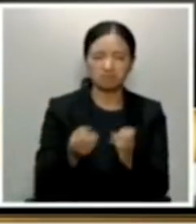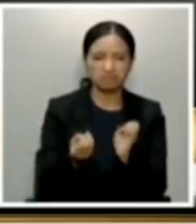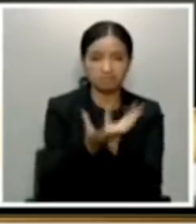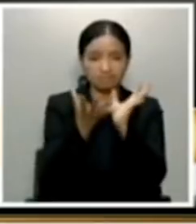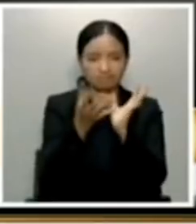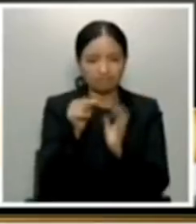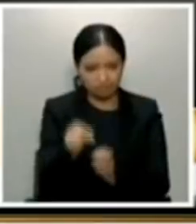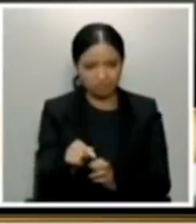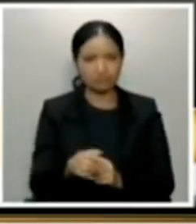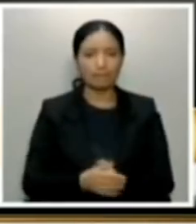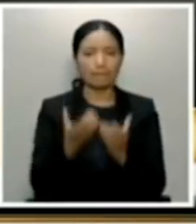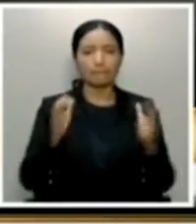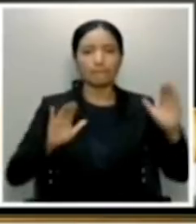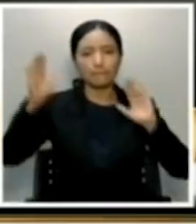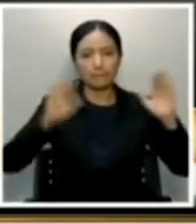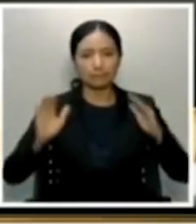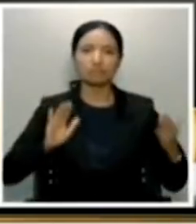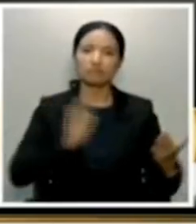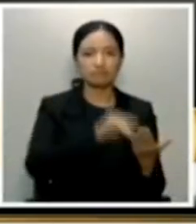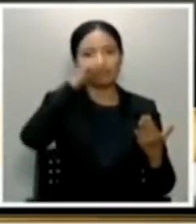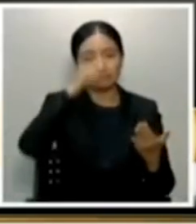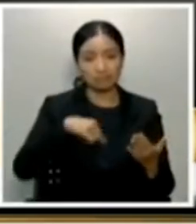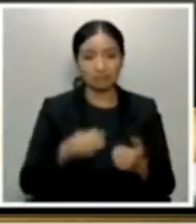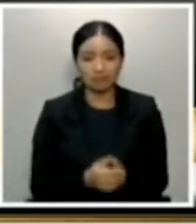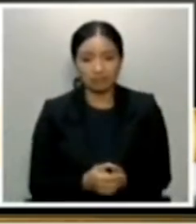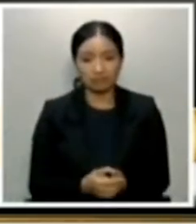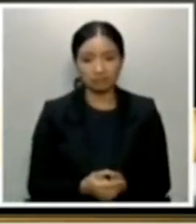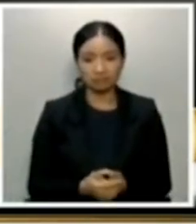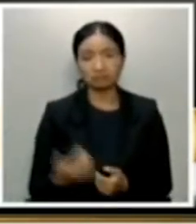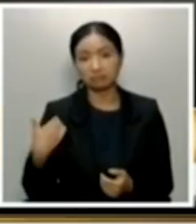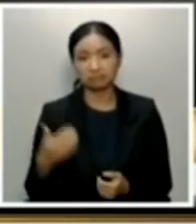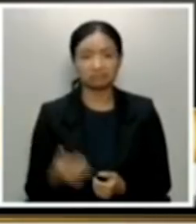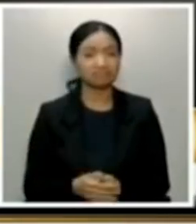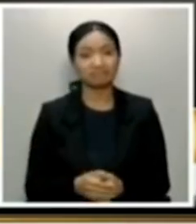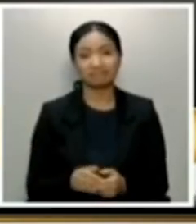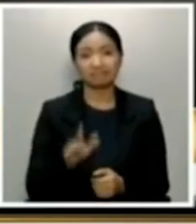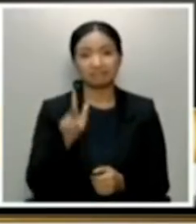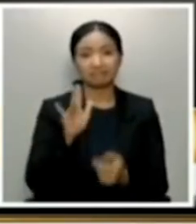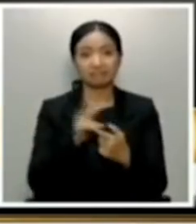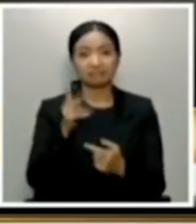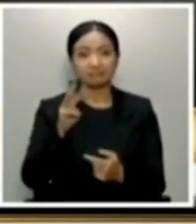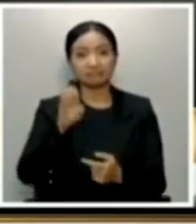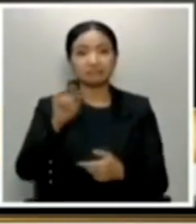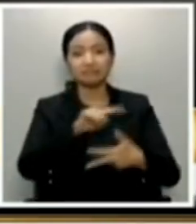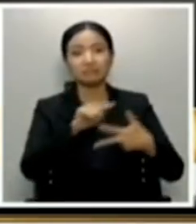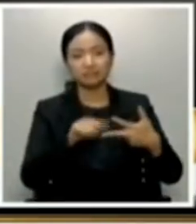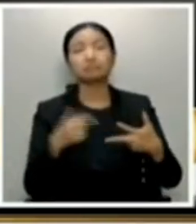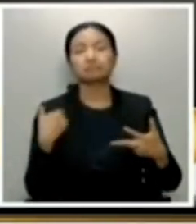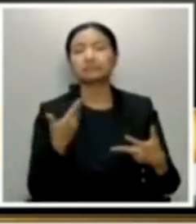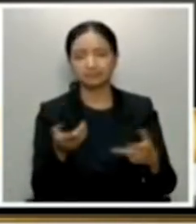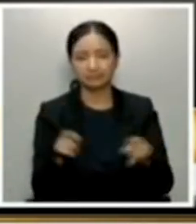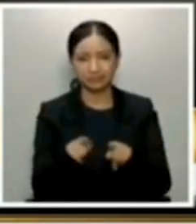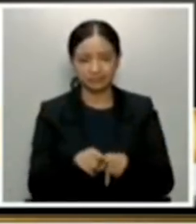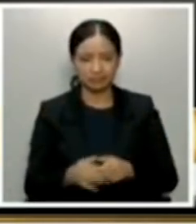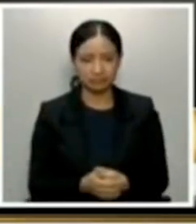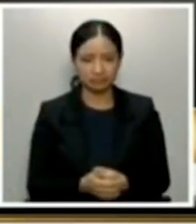ต้นกล้าประชาธิปไตยในประเทศไทยมีไม่ถึง3สารเหมือนสารเคมีเกษตรที่เราเพิ่งจะอภิปรายแล้วก็รับรายงานกันไปนะคะสารเค